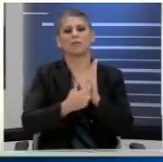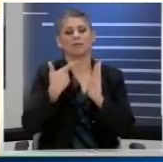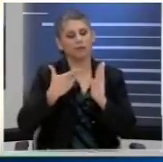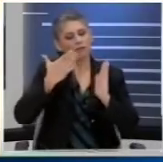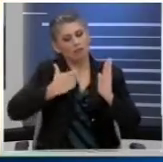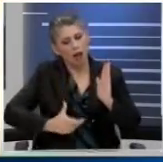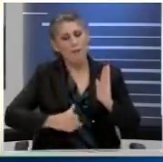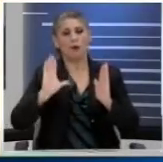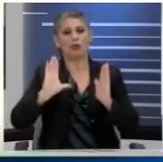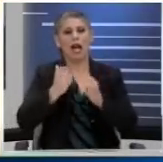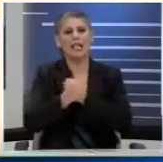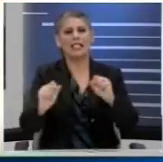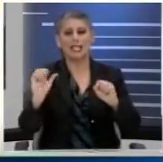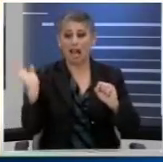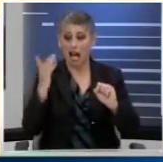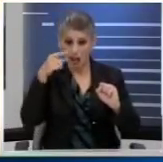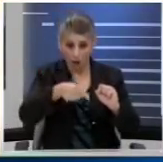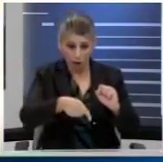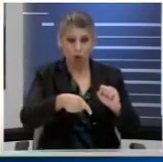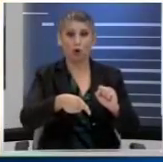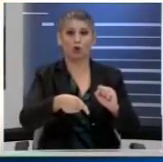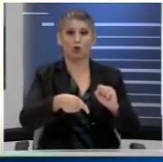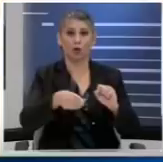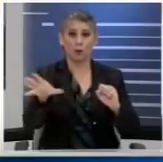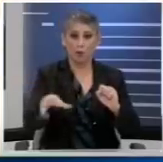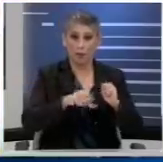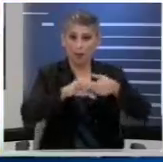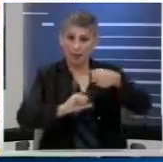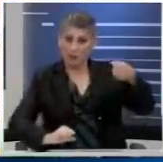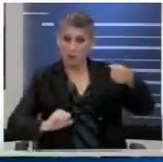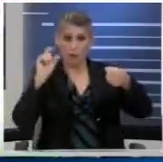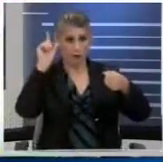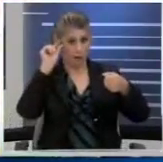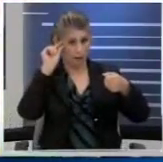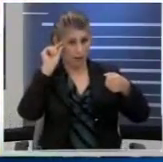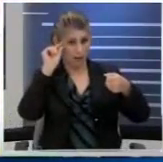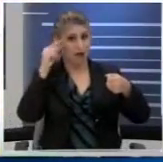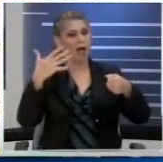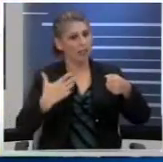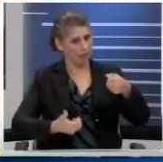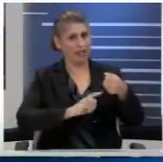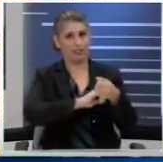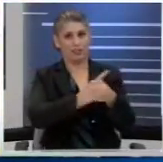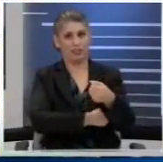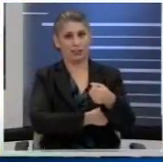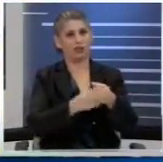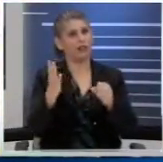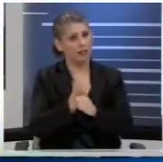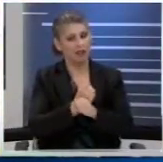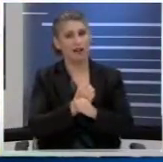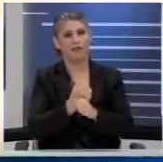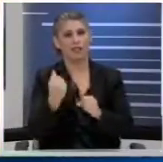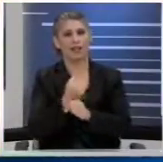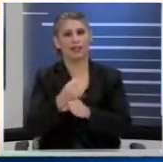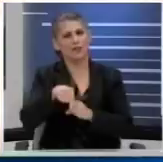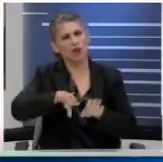Ανεξαρτήτως του αν αυτός ο οποίος θα πάρει ένα δίπλωμα από ένα πανεπιστήμιο θα έχει τη δυνατότητα να βρει μετά εργασία, γιατί αυτό είναι